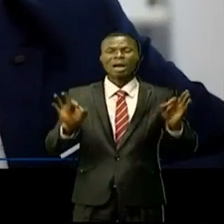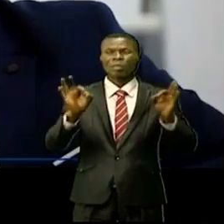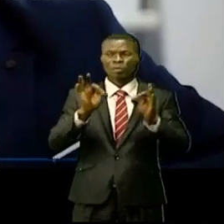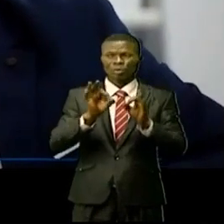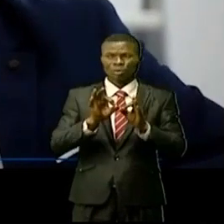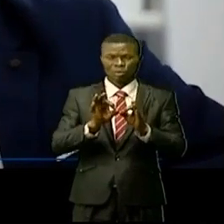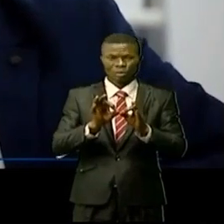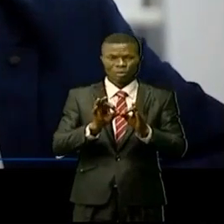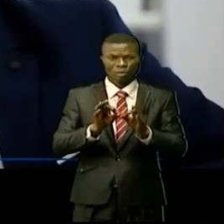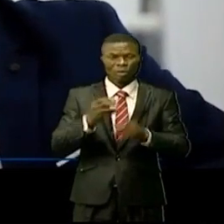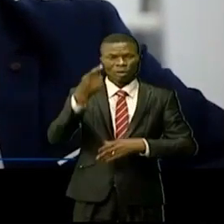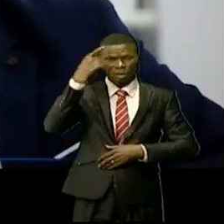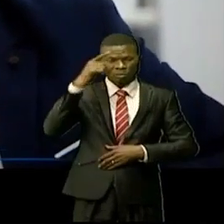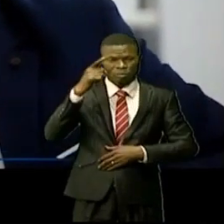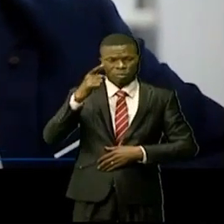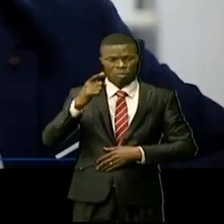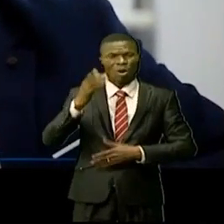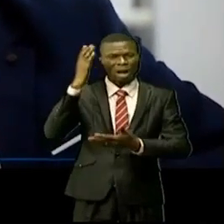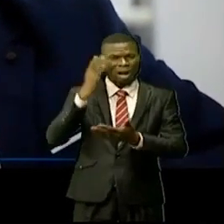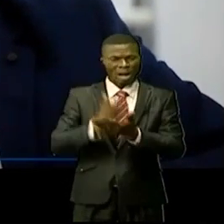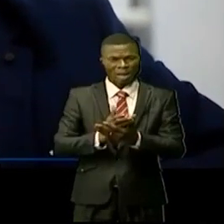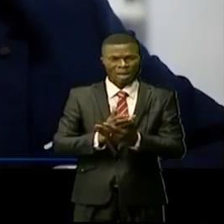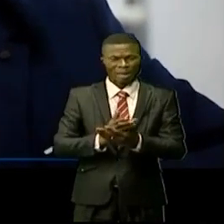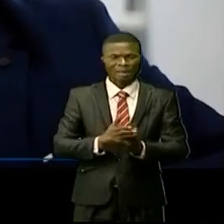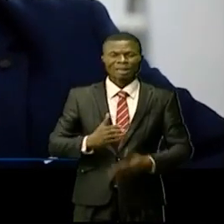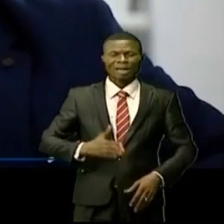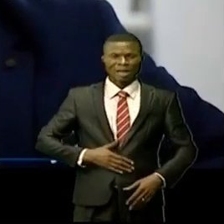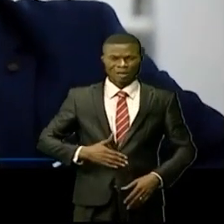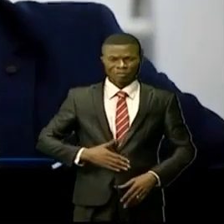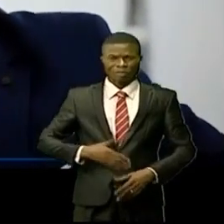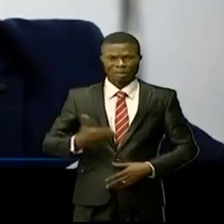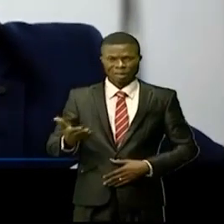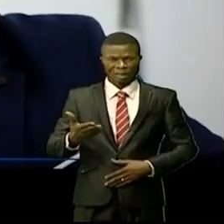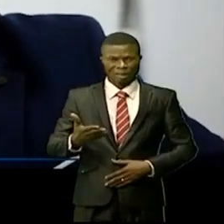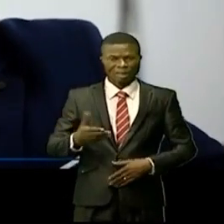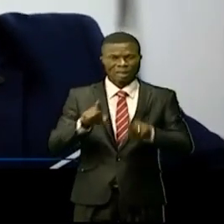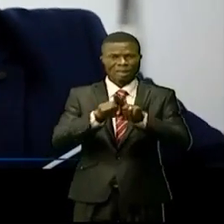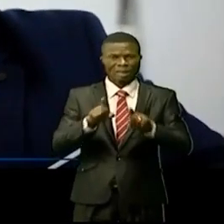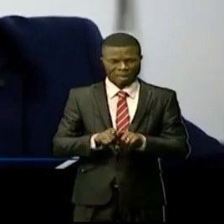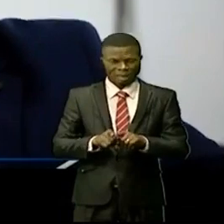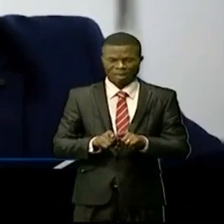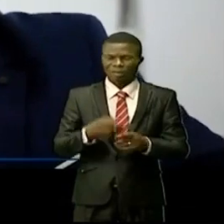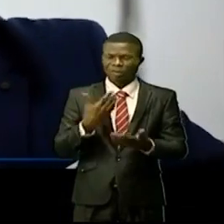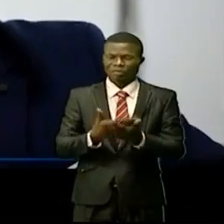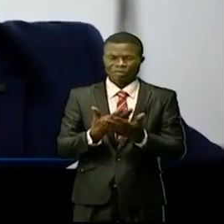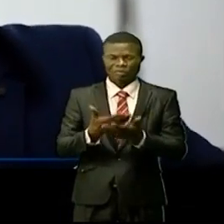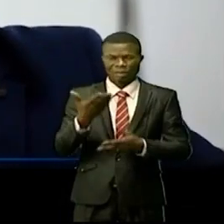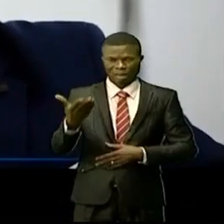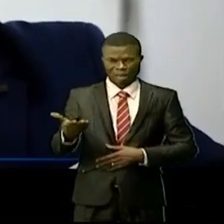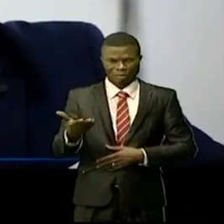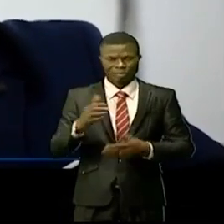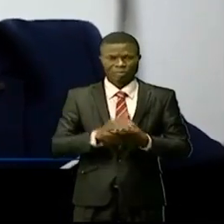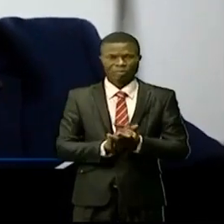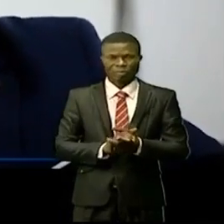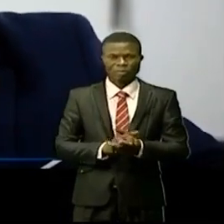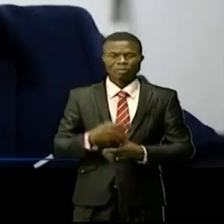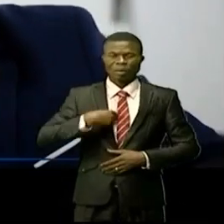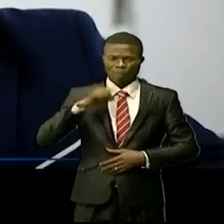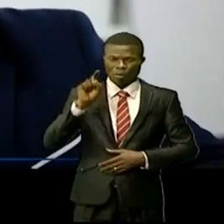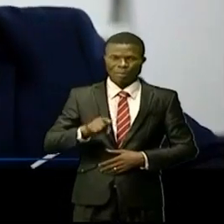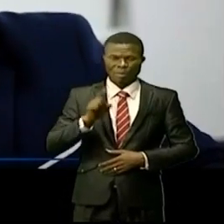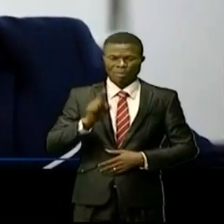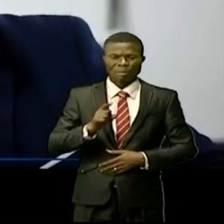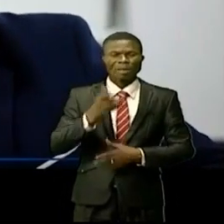pour l'éradication de la malnutrition et de l'insécurité alimentaire. Je voudrais ici